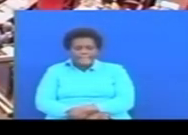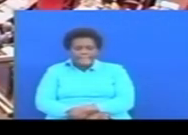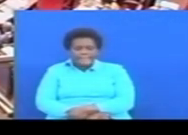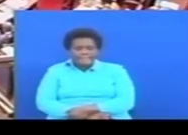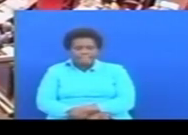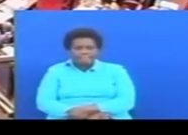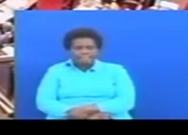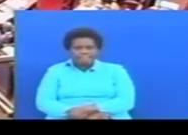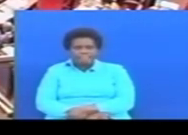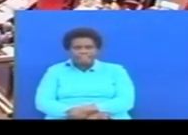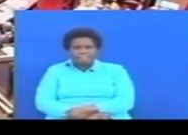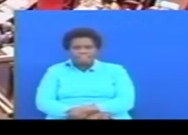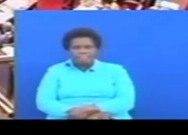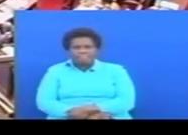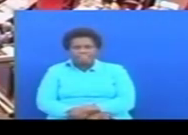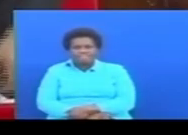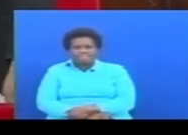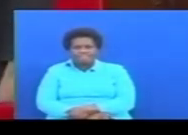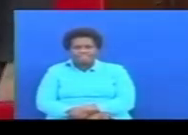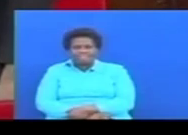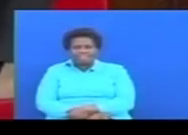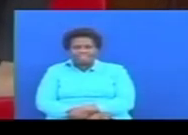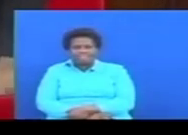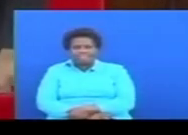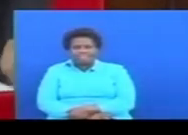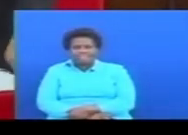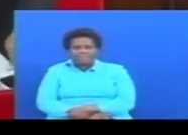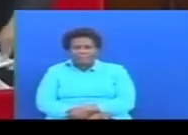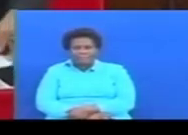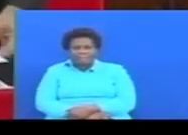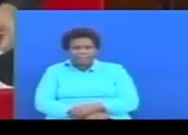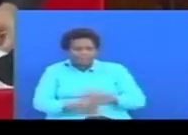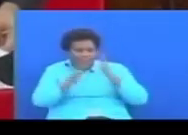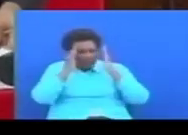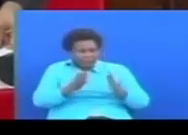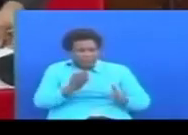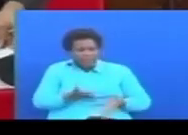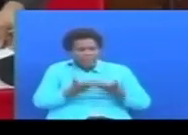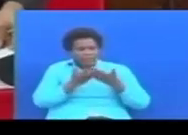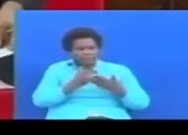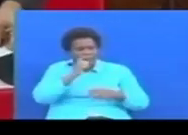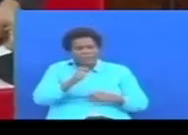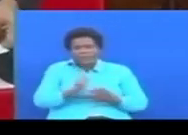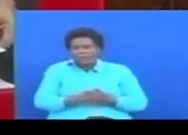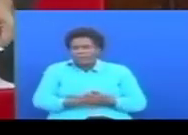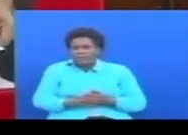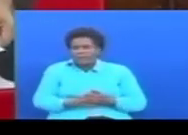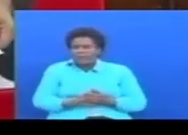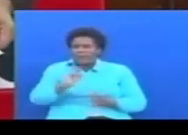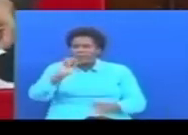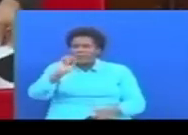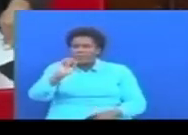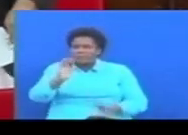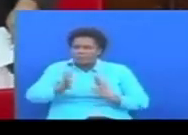awali wakati tunajibu swala la Mheshimiwa Saada Salum Kuya,